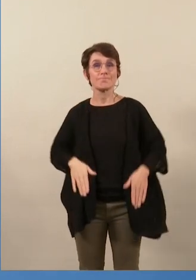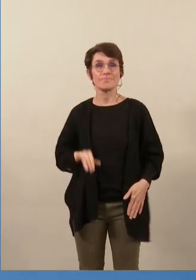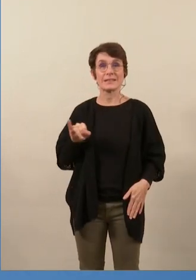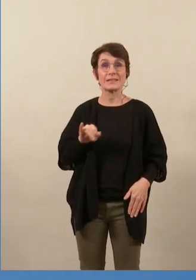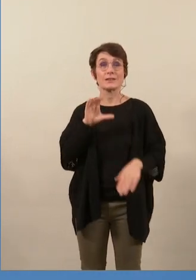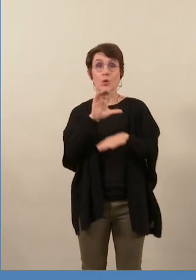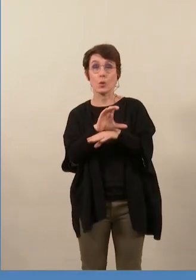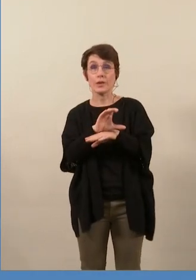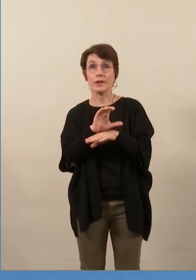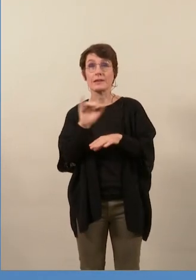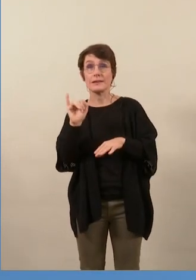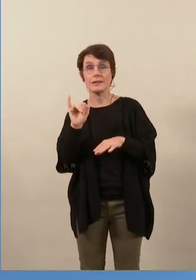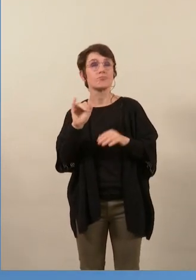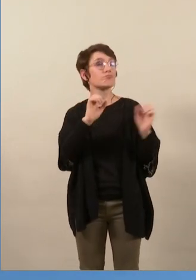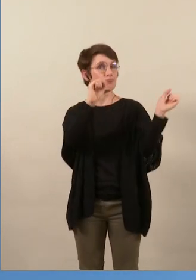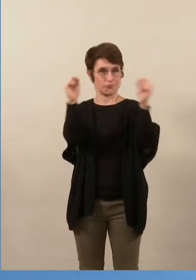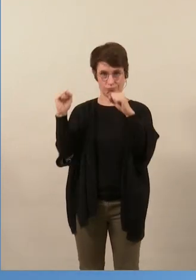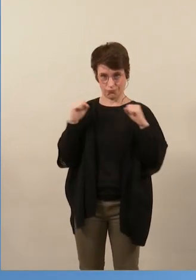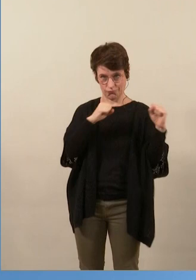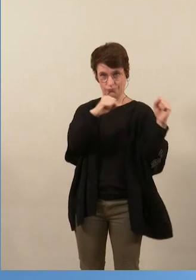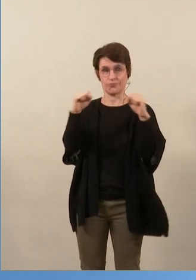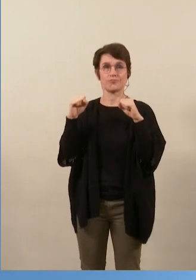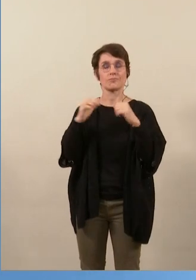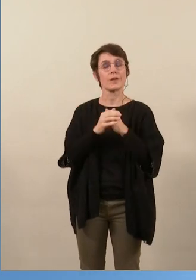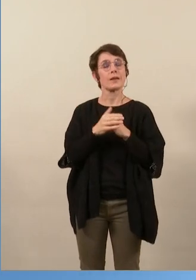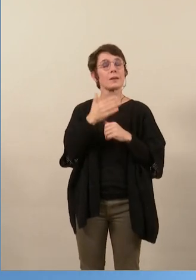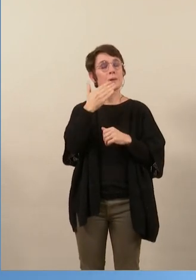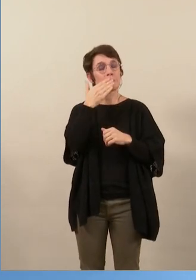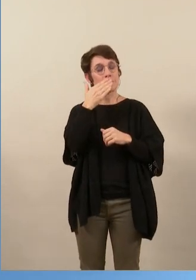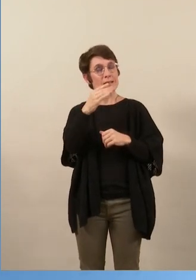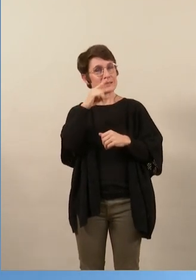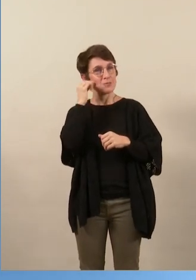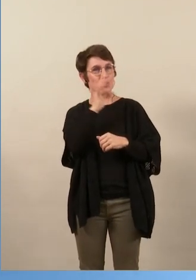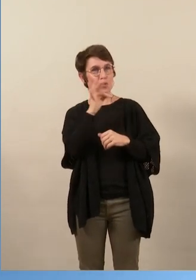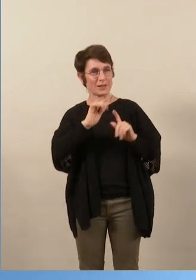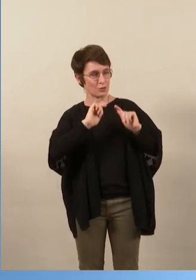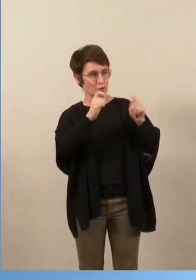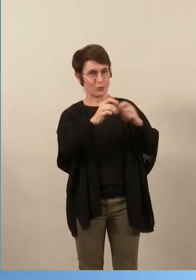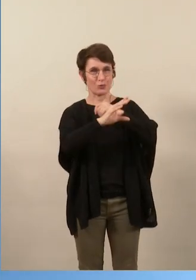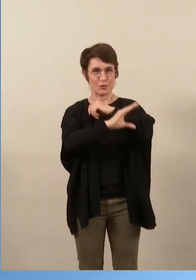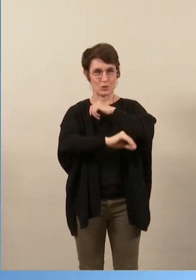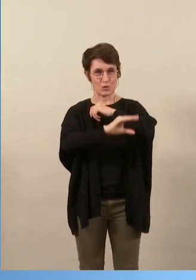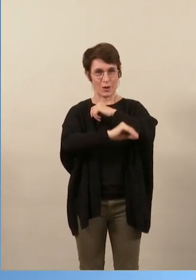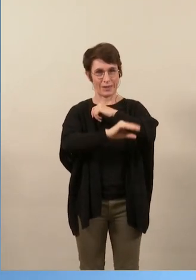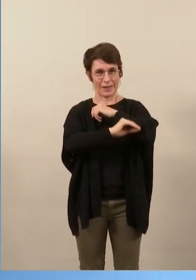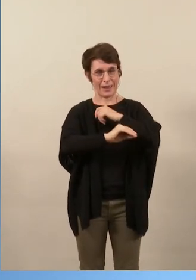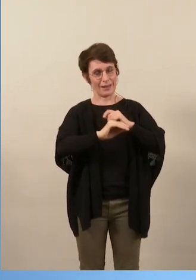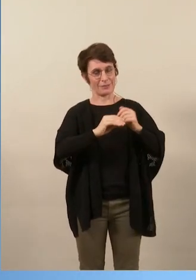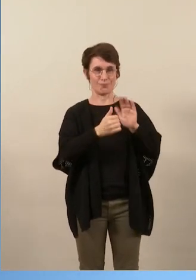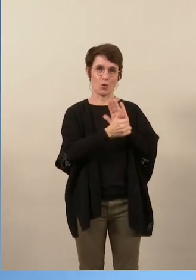vote contre donc unanimité je vous remercie monsieur fristo de tenir le secrétariat de séance